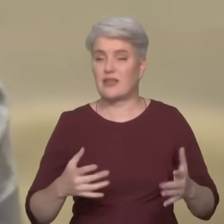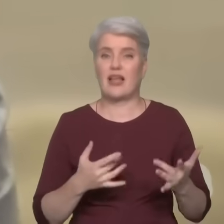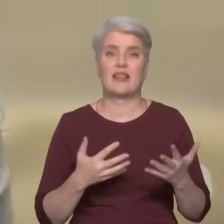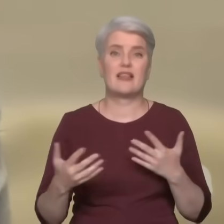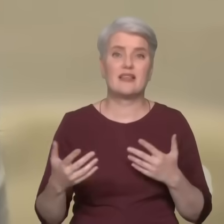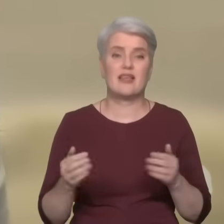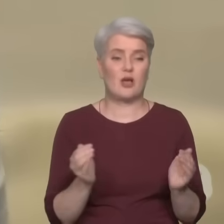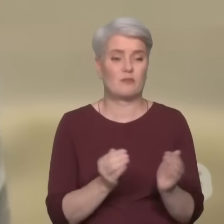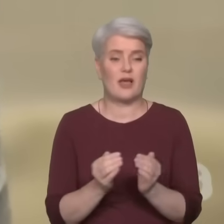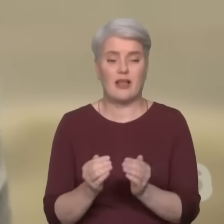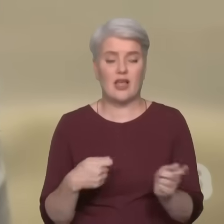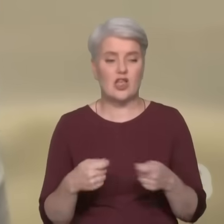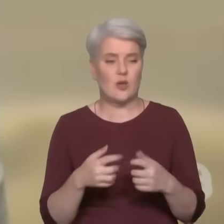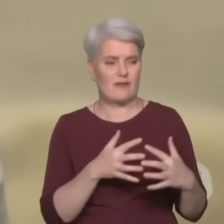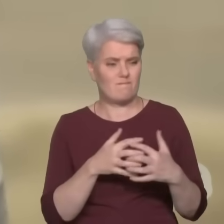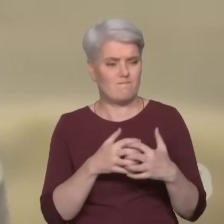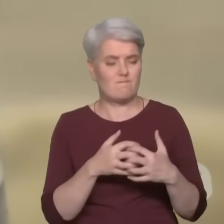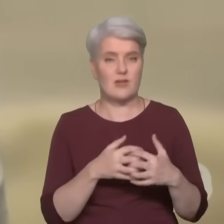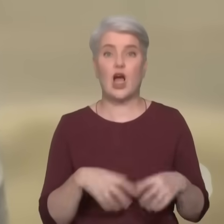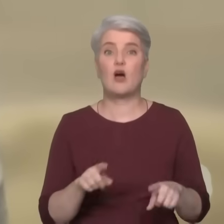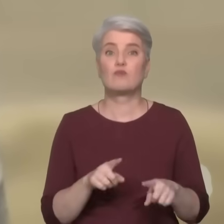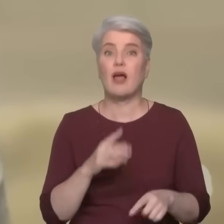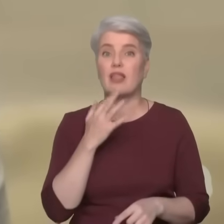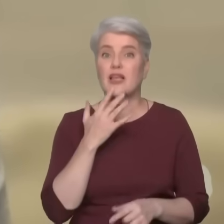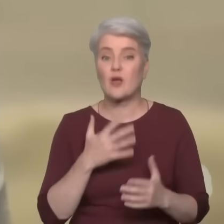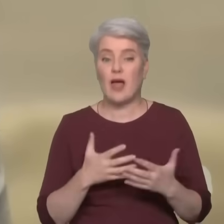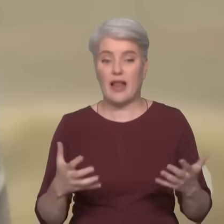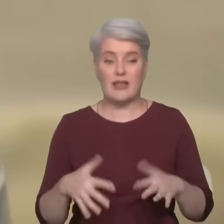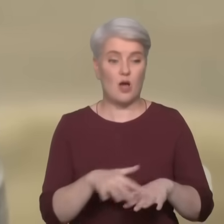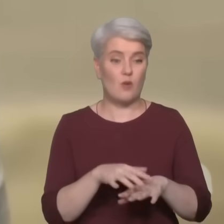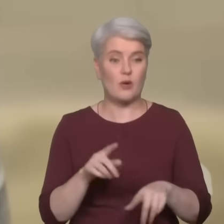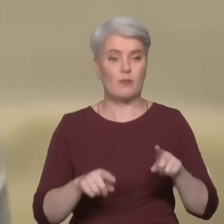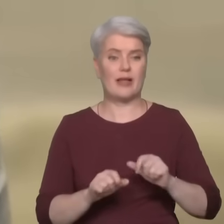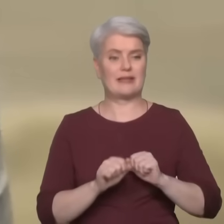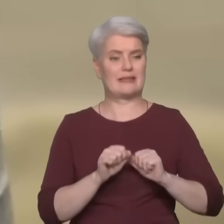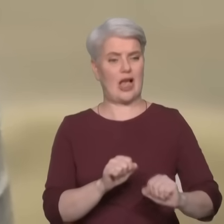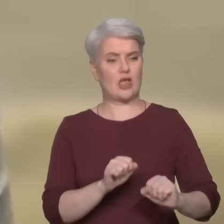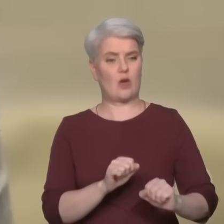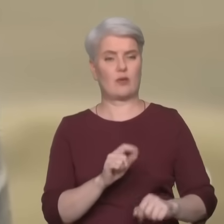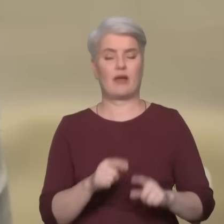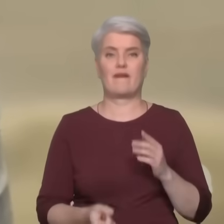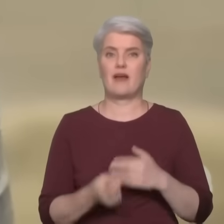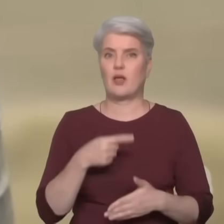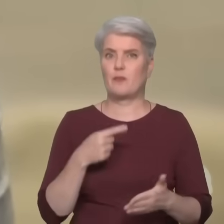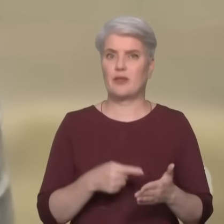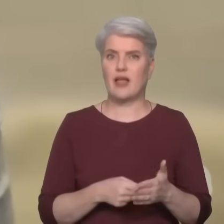торгівельних таких маленьких воєн, да? Тому що національні простори періодично захищають, періодично виникають